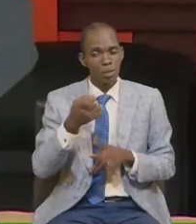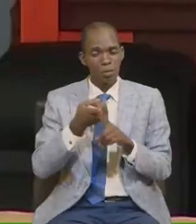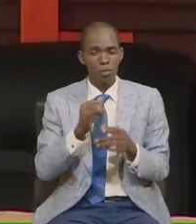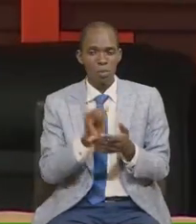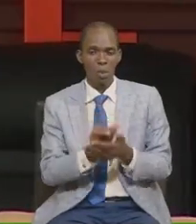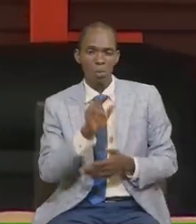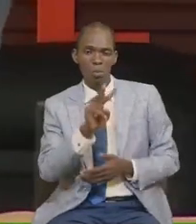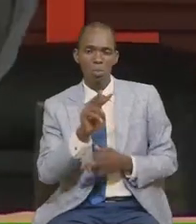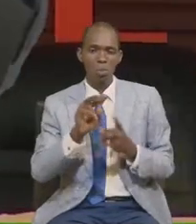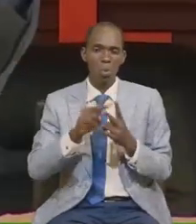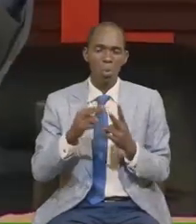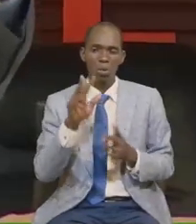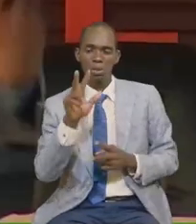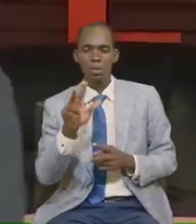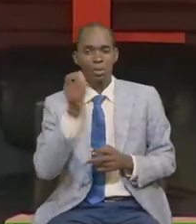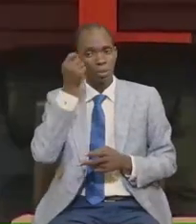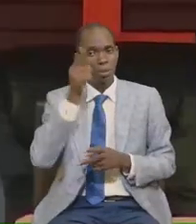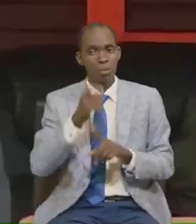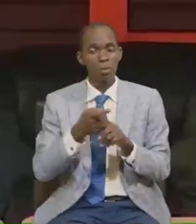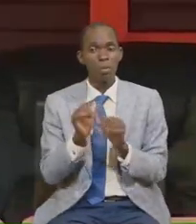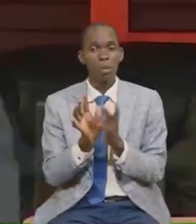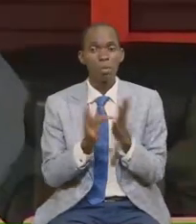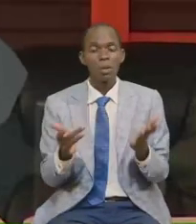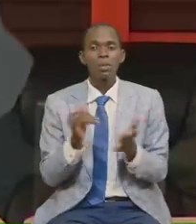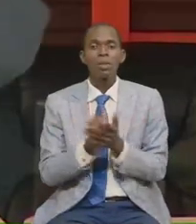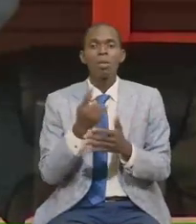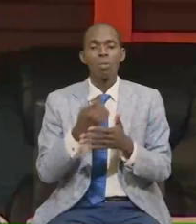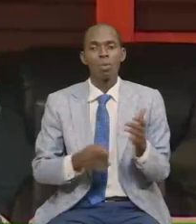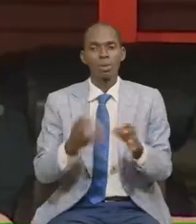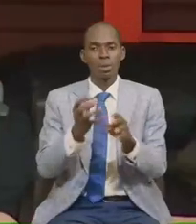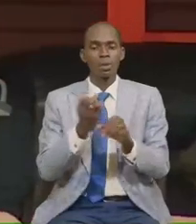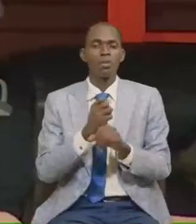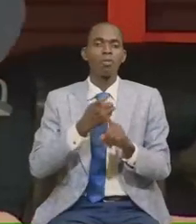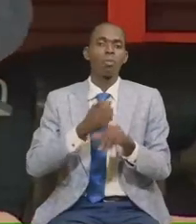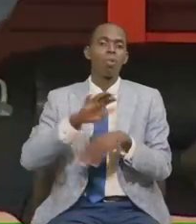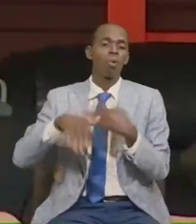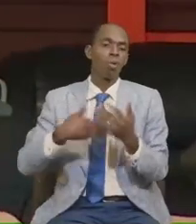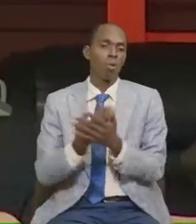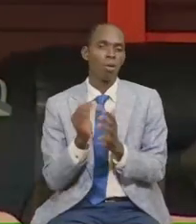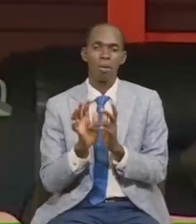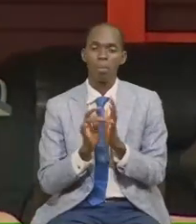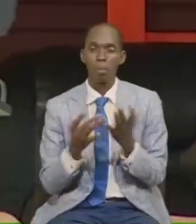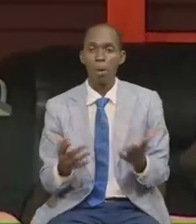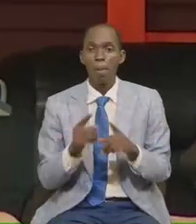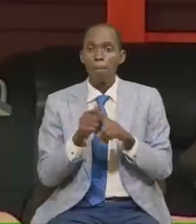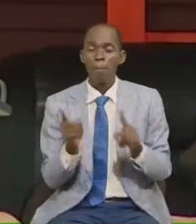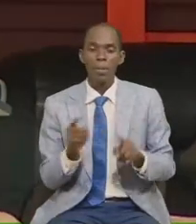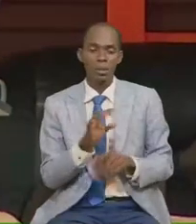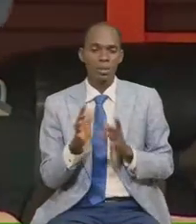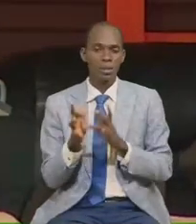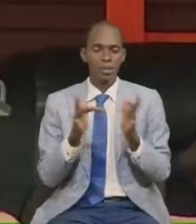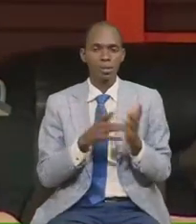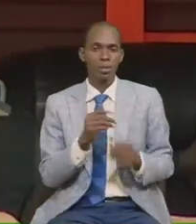c'est ce qu'ils trimballent dans tout pensant dans leur vie. Mais laissons Jésus, Jésus le